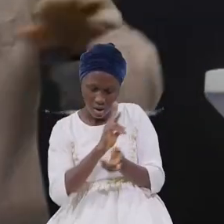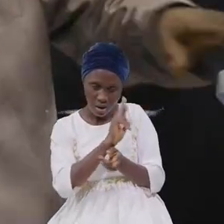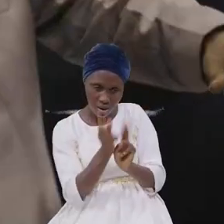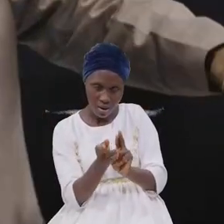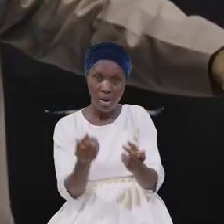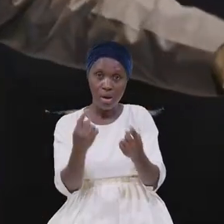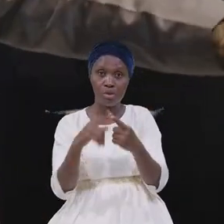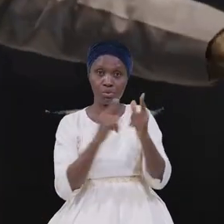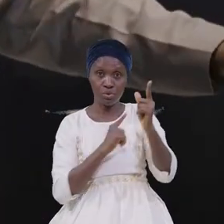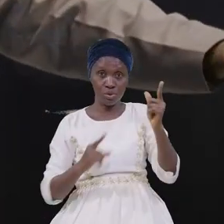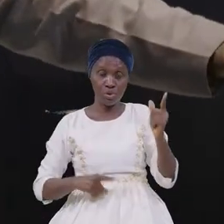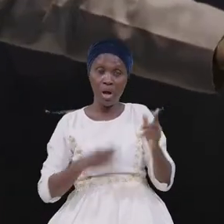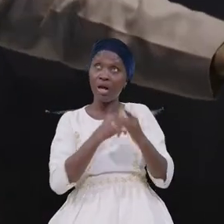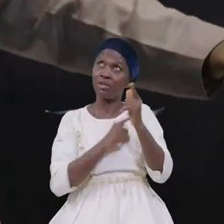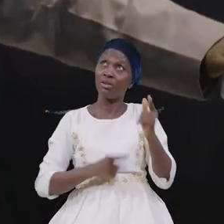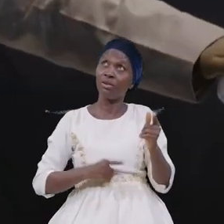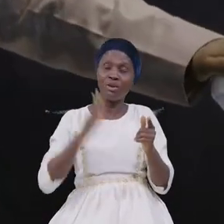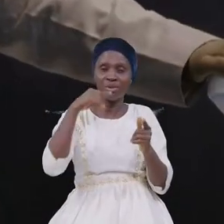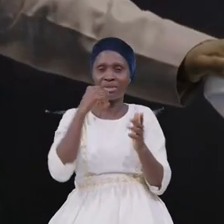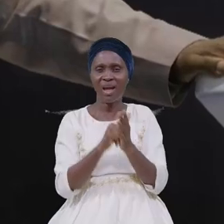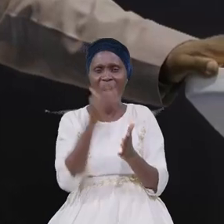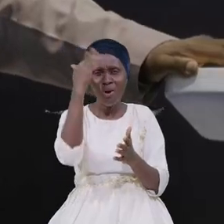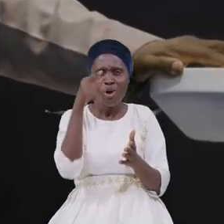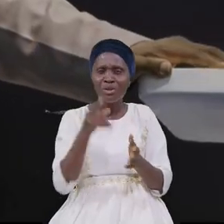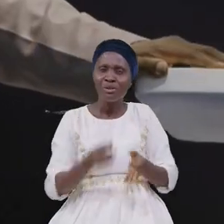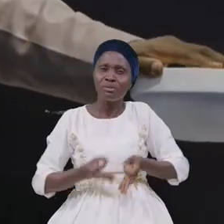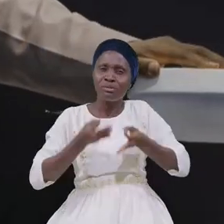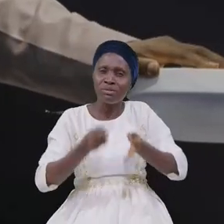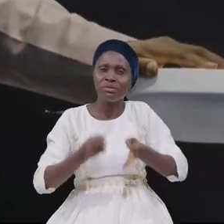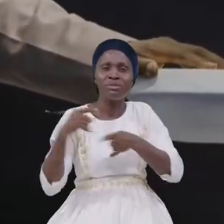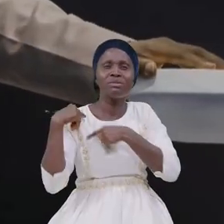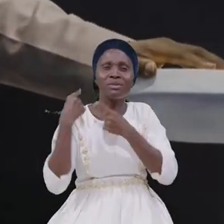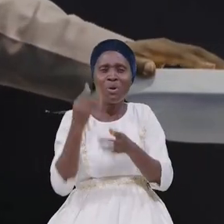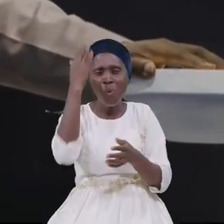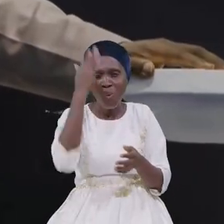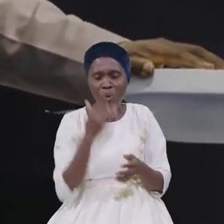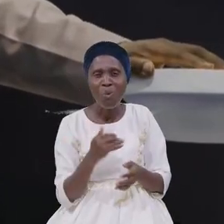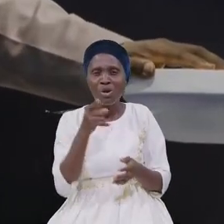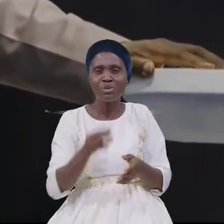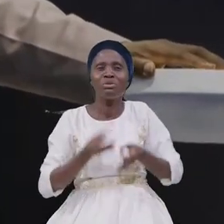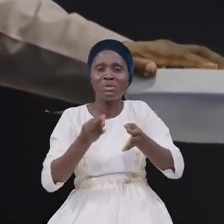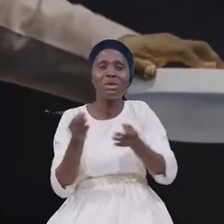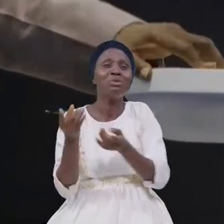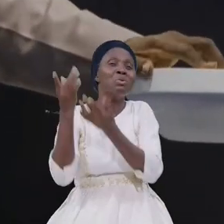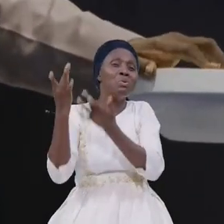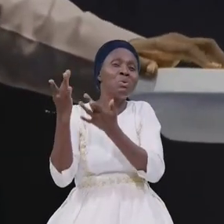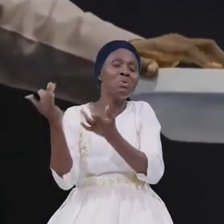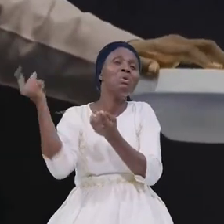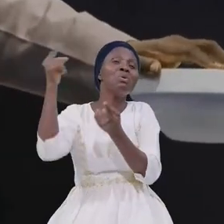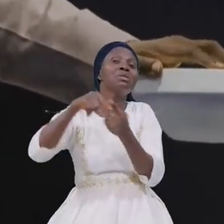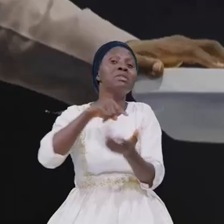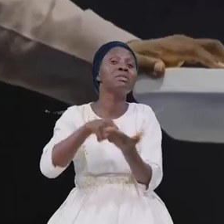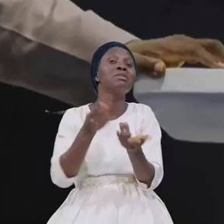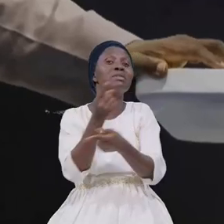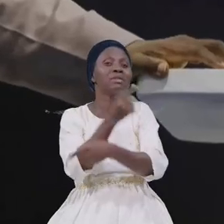Seigneur. Et le Seigneur dit, mais qu'attends-tu? Tu es attendu jusqu'à ce jour et